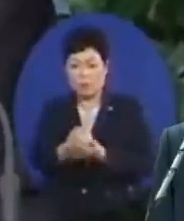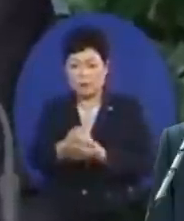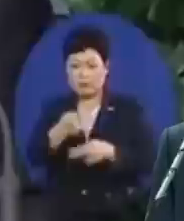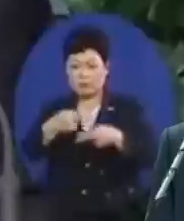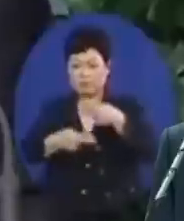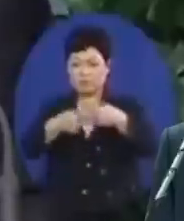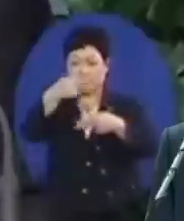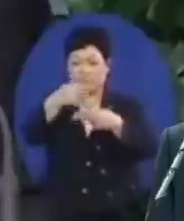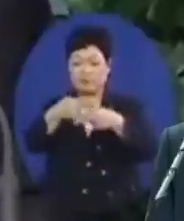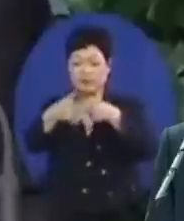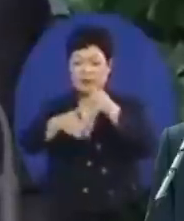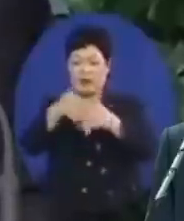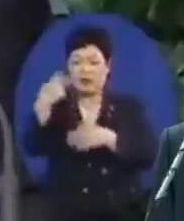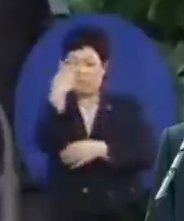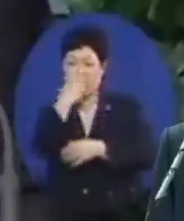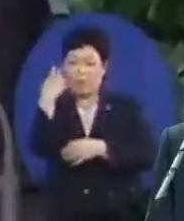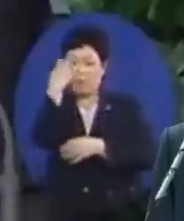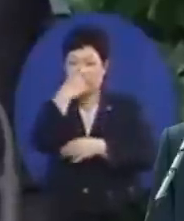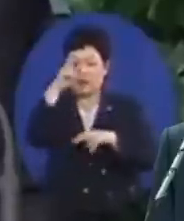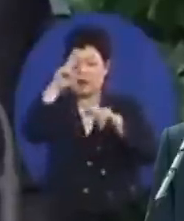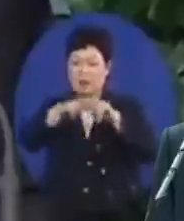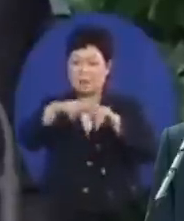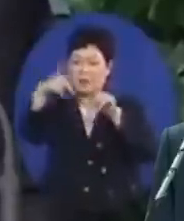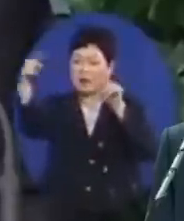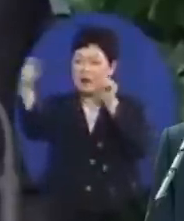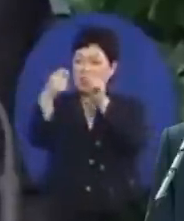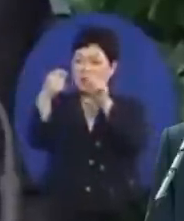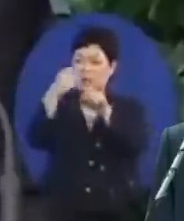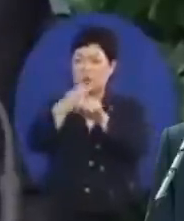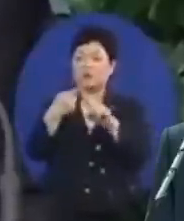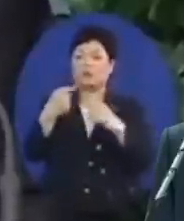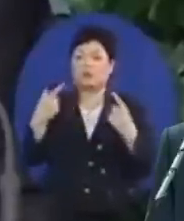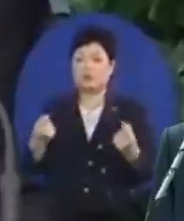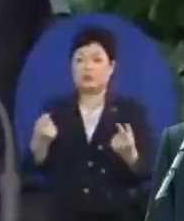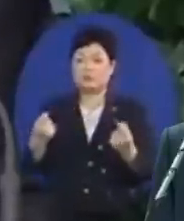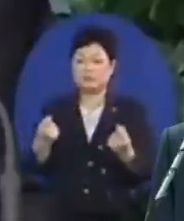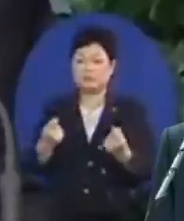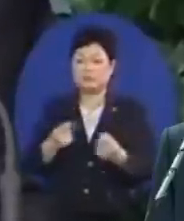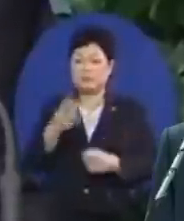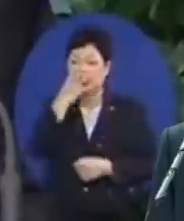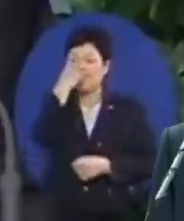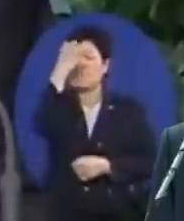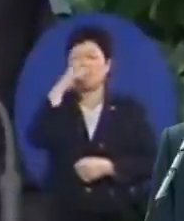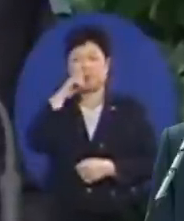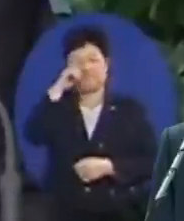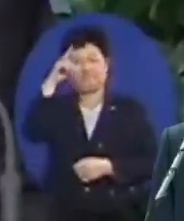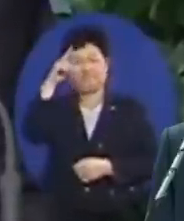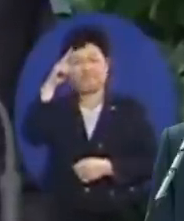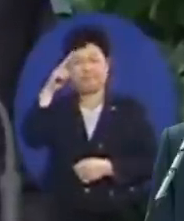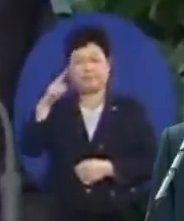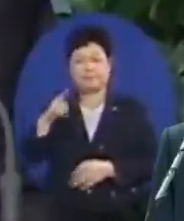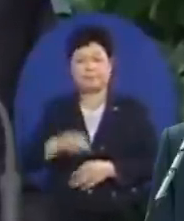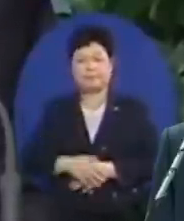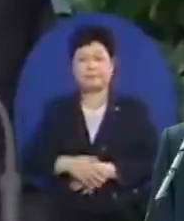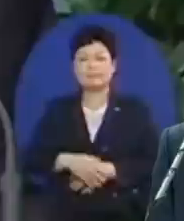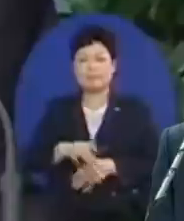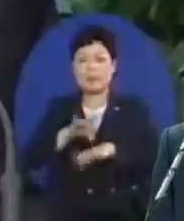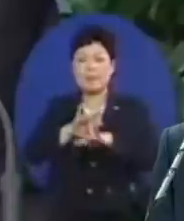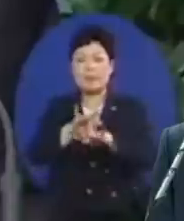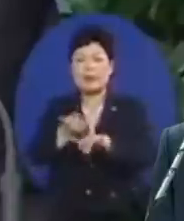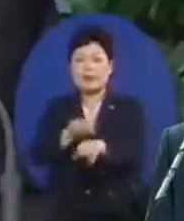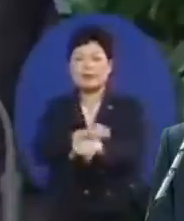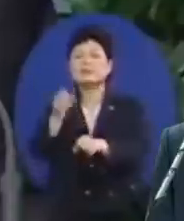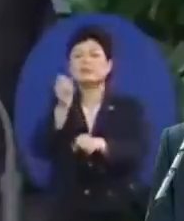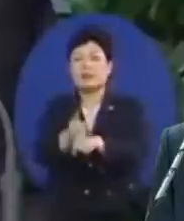탑을 쌓아서 하나님 보좌에 닿도록 하려고 한 것과 꼭 같았습니다. 교만, 그것은 마귀의